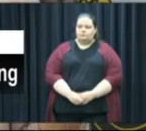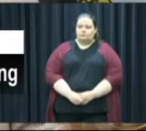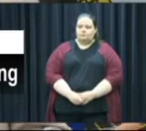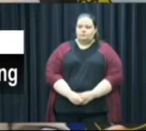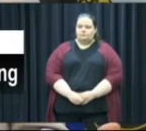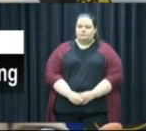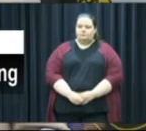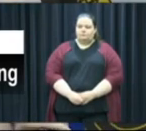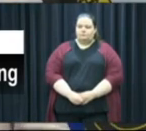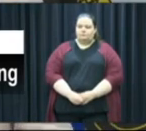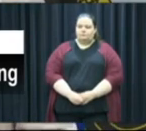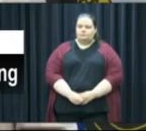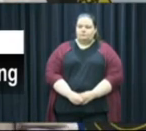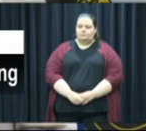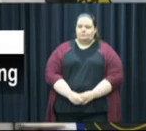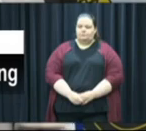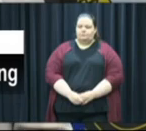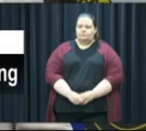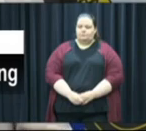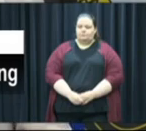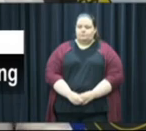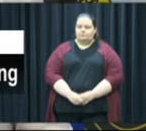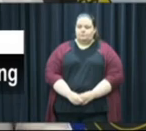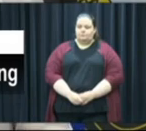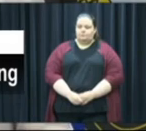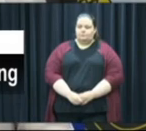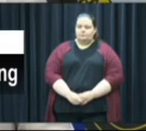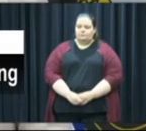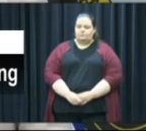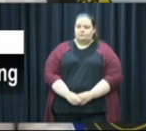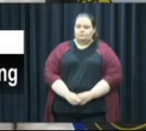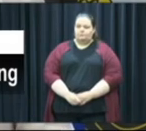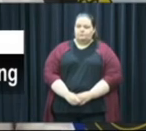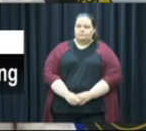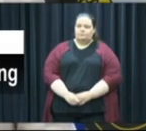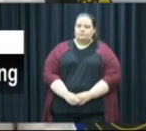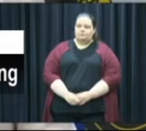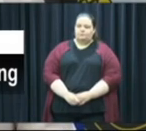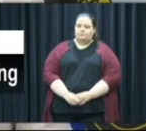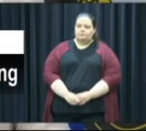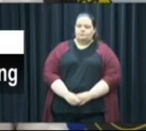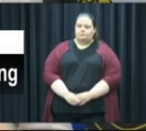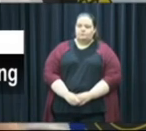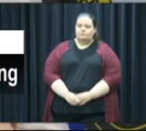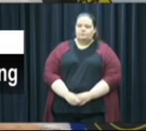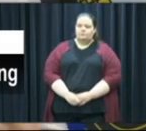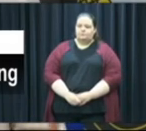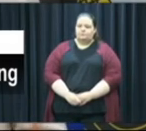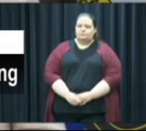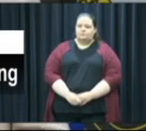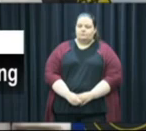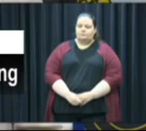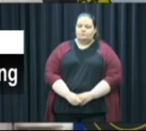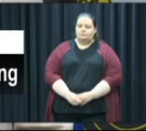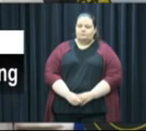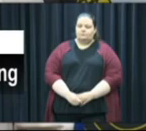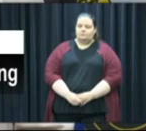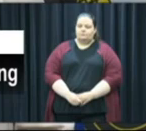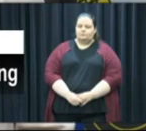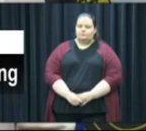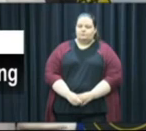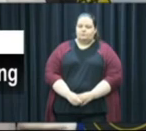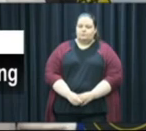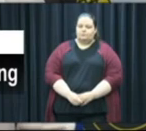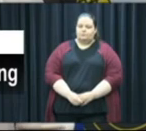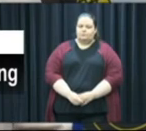à en faire des masques. Parce que ça se peut, dans les prochaines semaines, ça va être quelque chose qui va être requis.